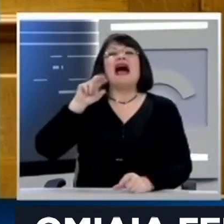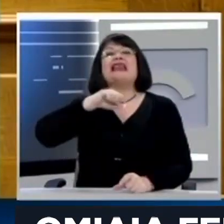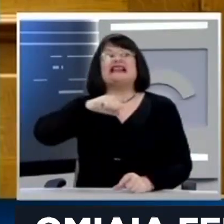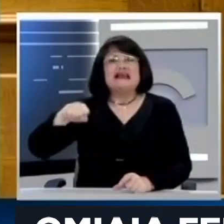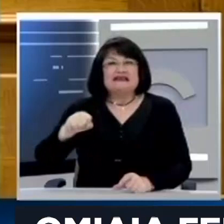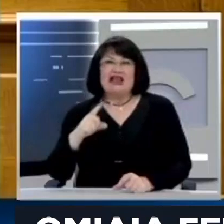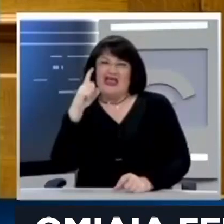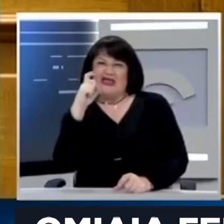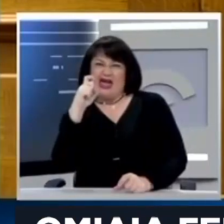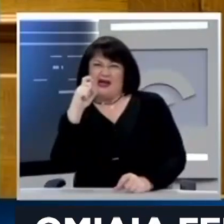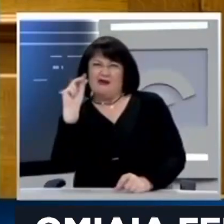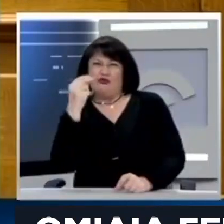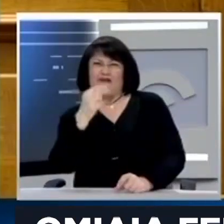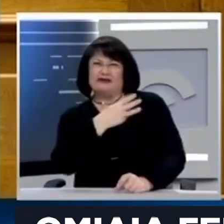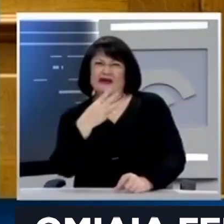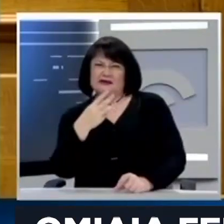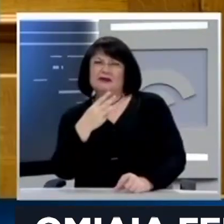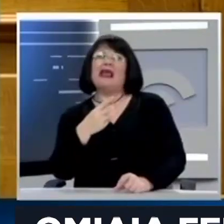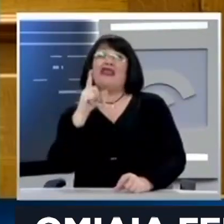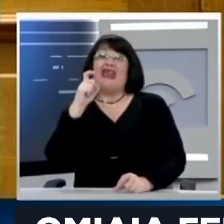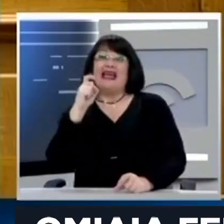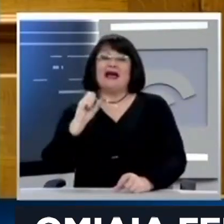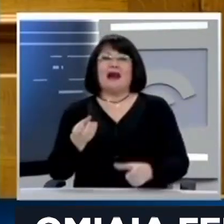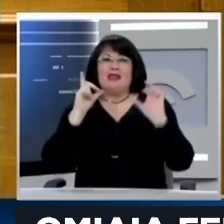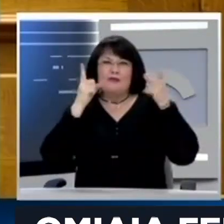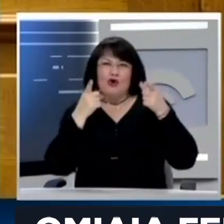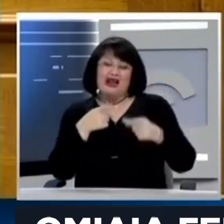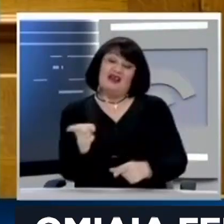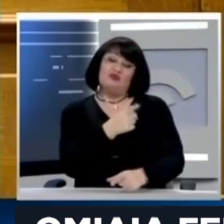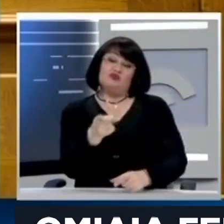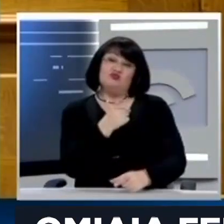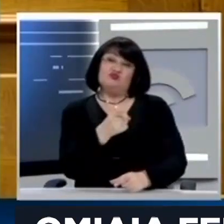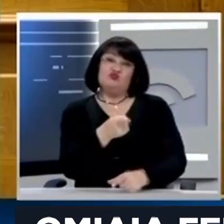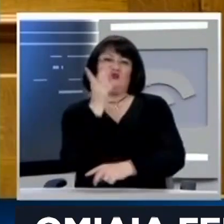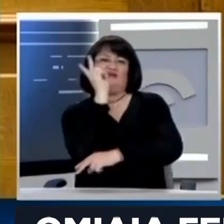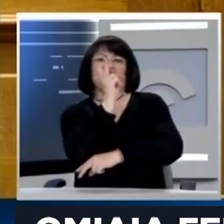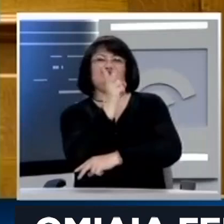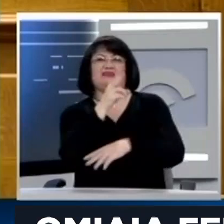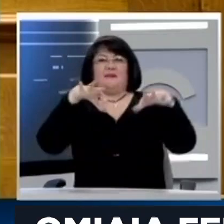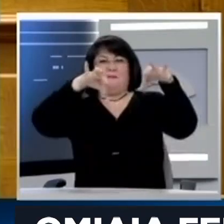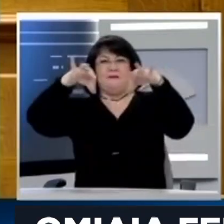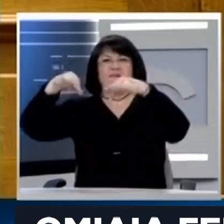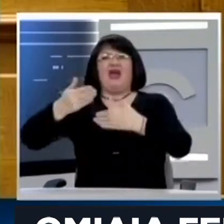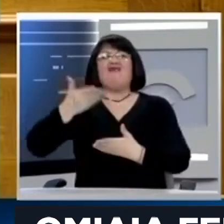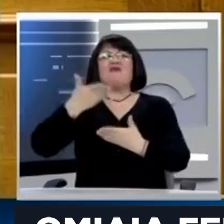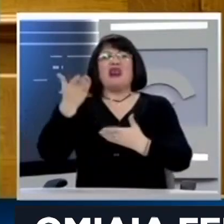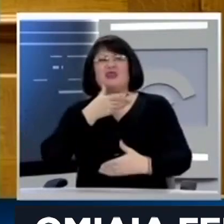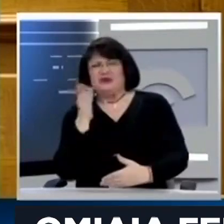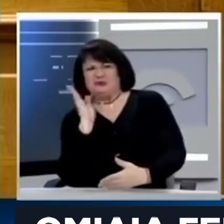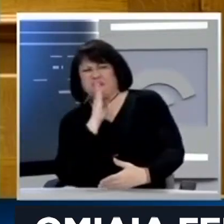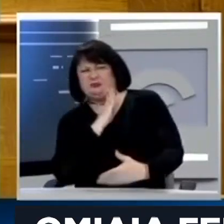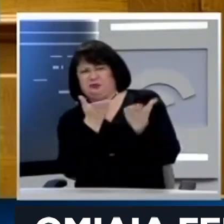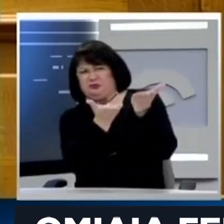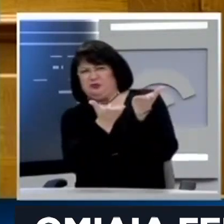τότε αντιπολίτευσης βρέθηκαν στο σκαμνί. Τα ονόματά τους κρεμάστηκαν στα μανταλάκια. και το